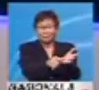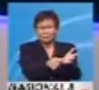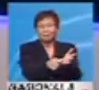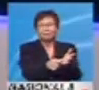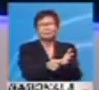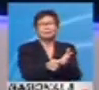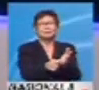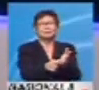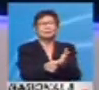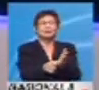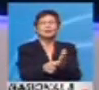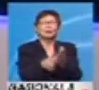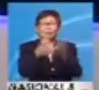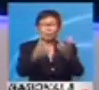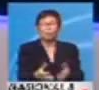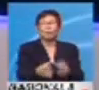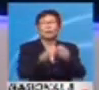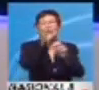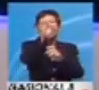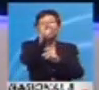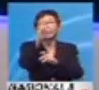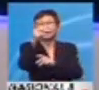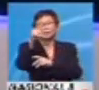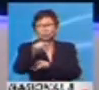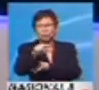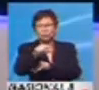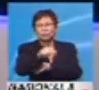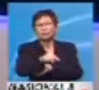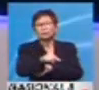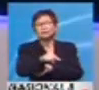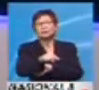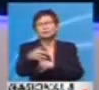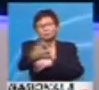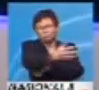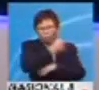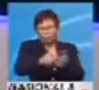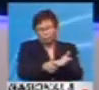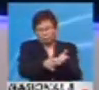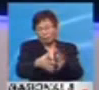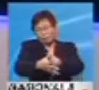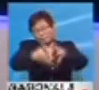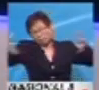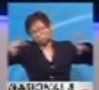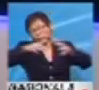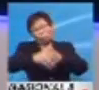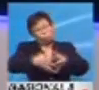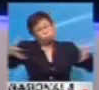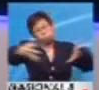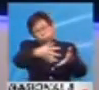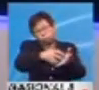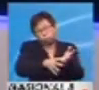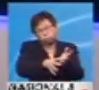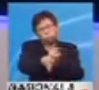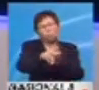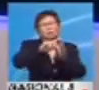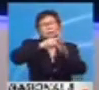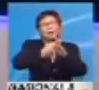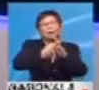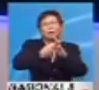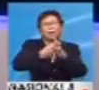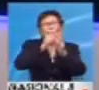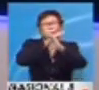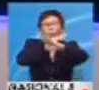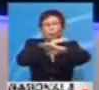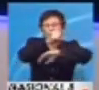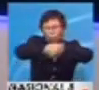Ais dan heroin seberat 8 kg yang di sifatkan sebagai rampasan darah terbesar sejak ia melancarkan operasi pencegah